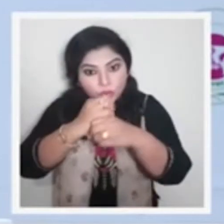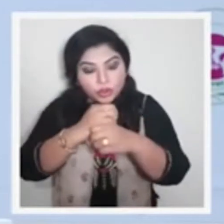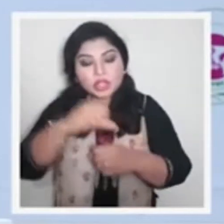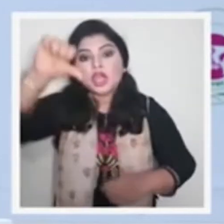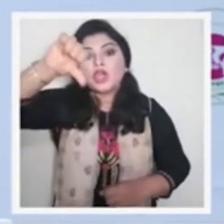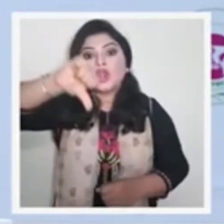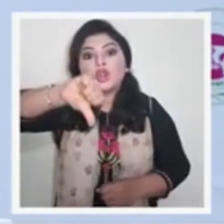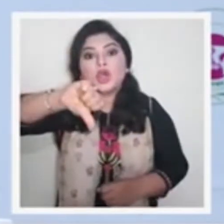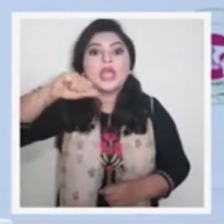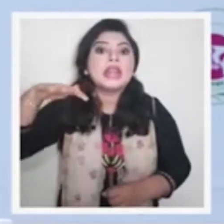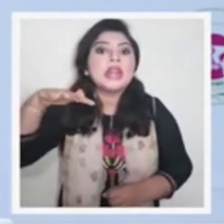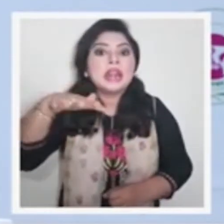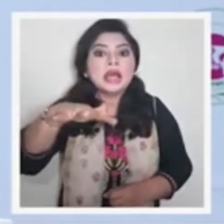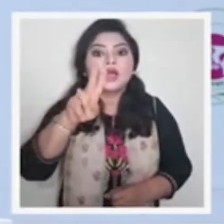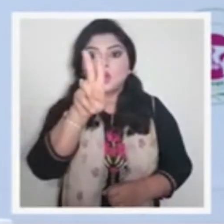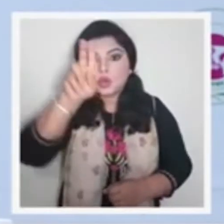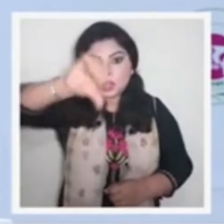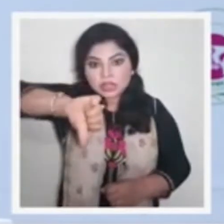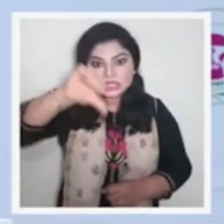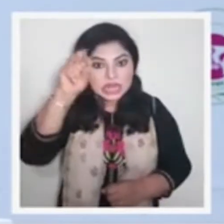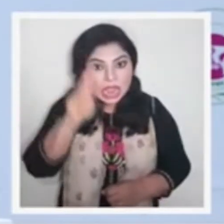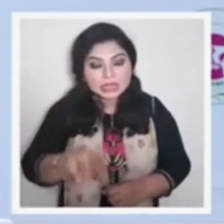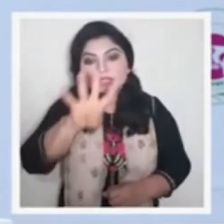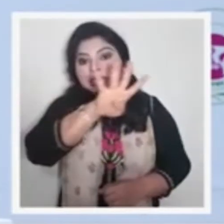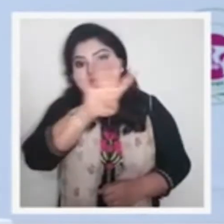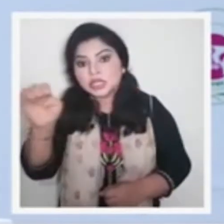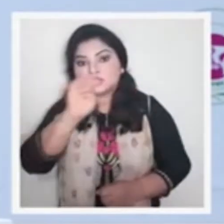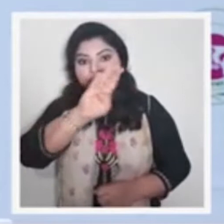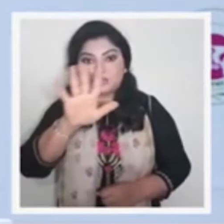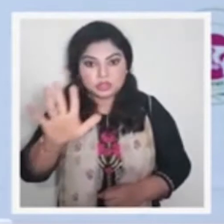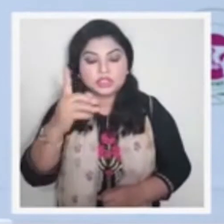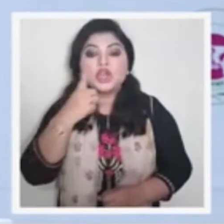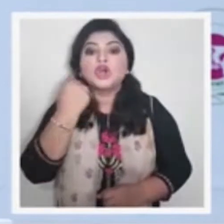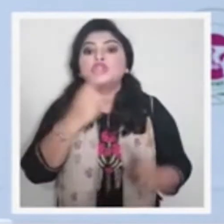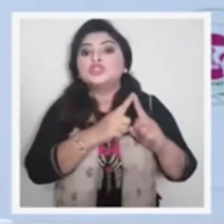এবং পরীক্ষা হয়েছে 11,193টি নমুনা। এ পর্যন্ত নমুনা পরীক্ষা হয়েছে